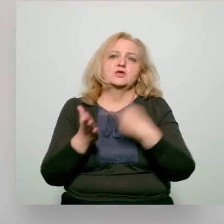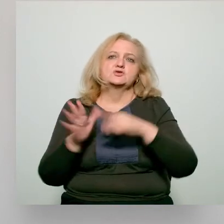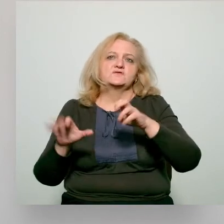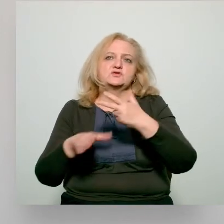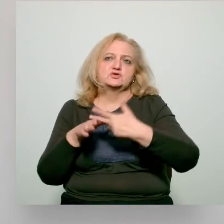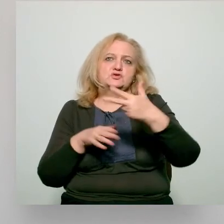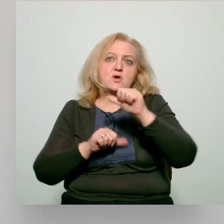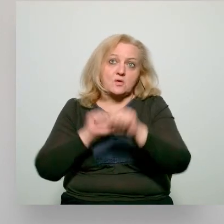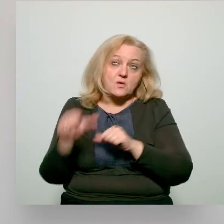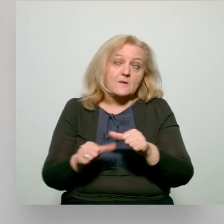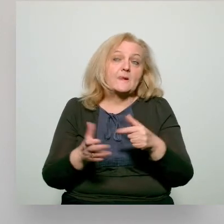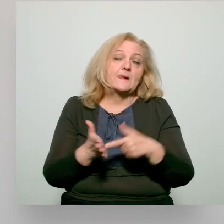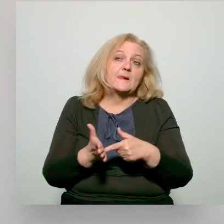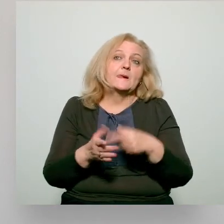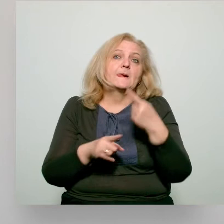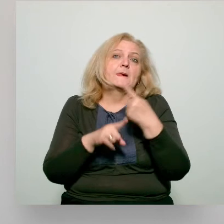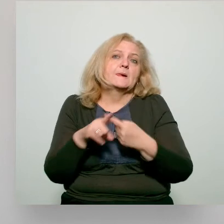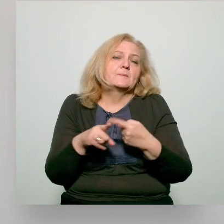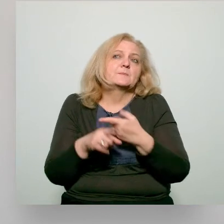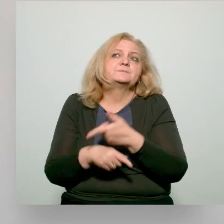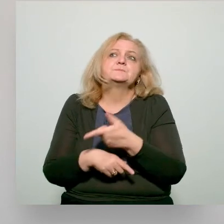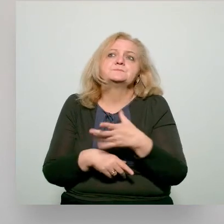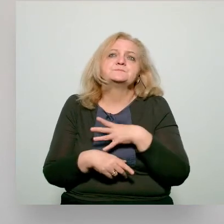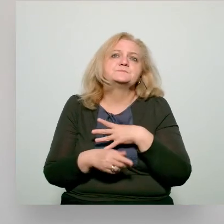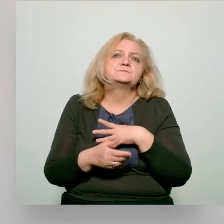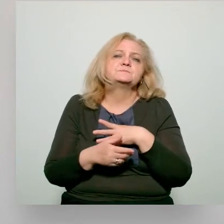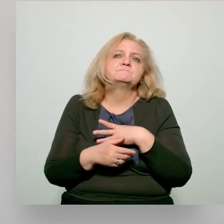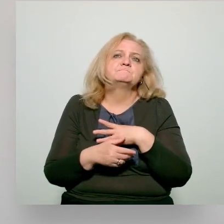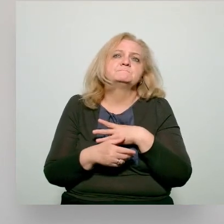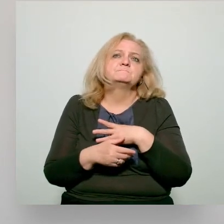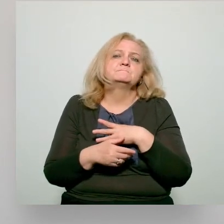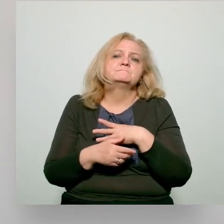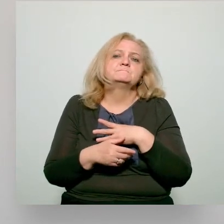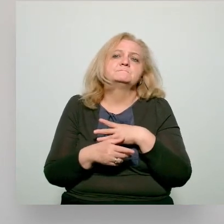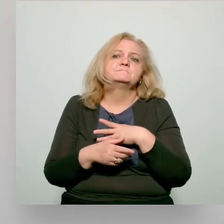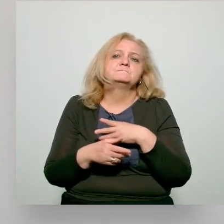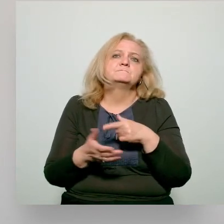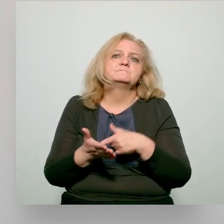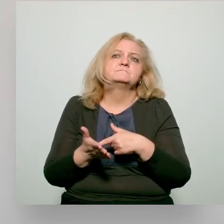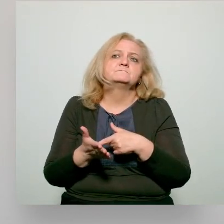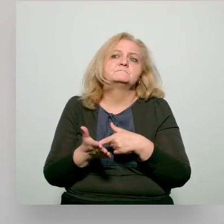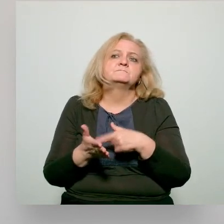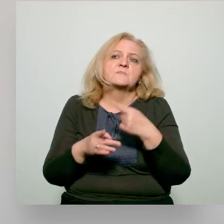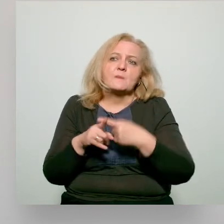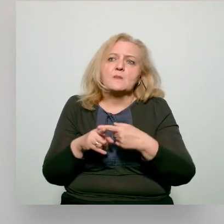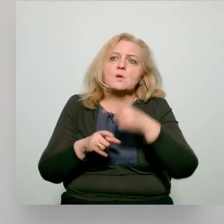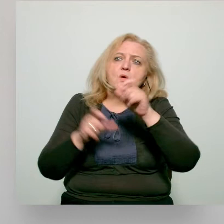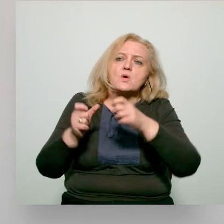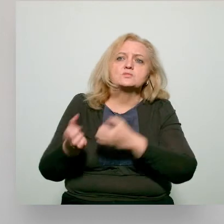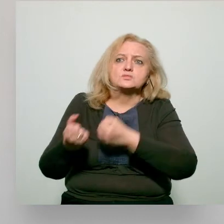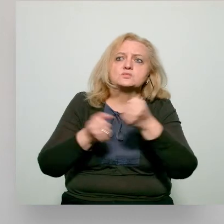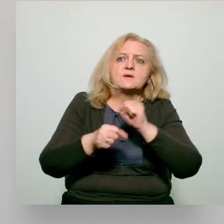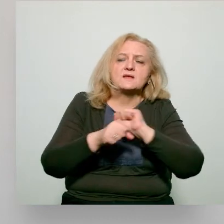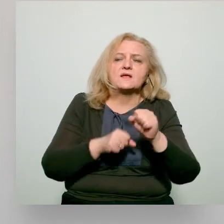garść tego ziarna została ocalona i pozwoliła na przetrwanie. To przecież ta